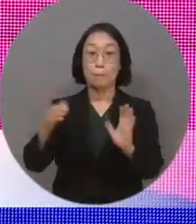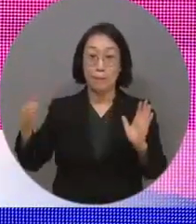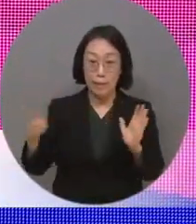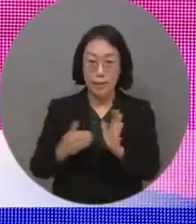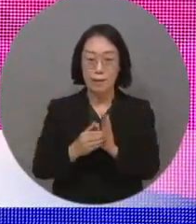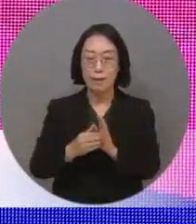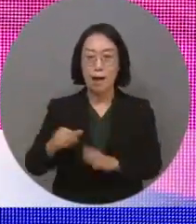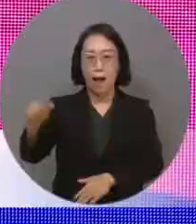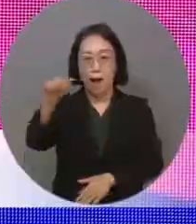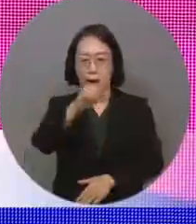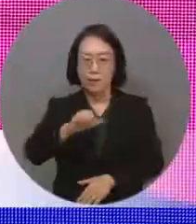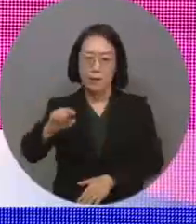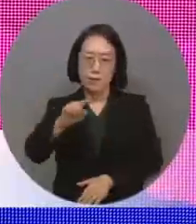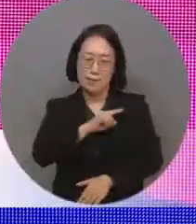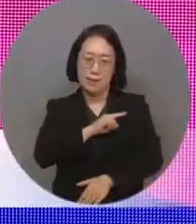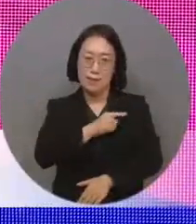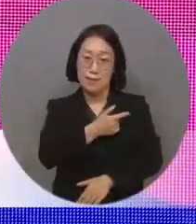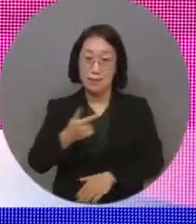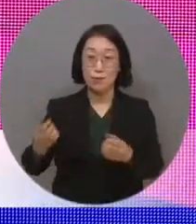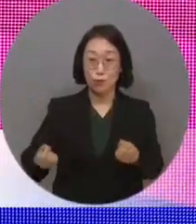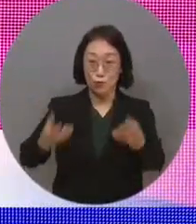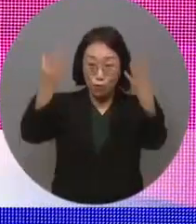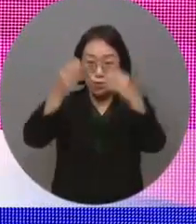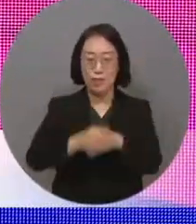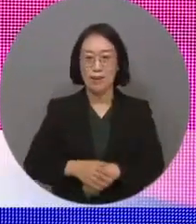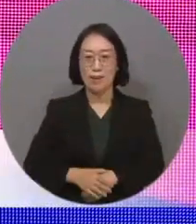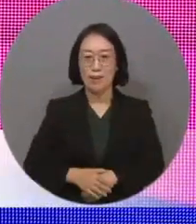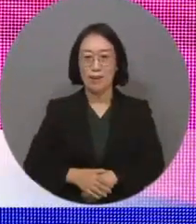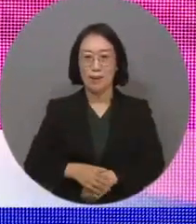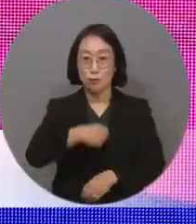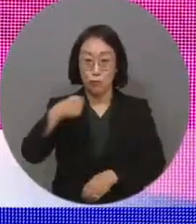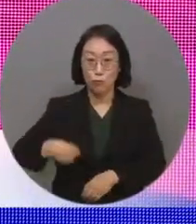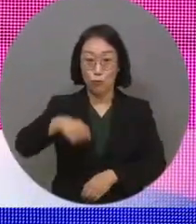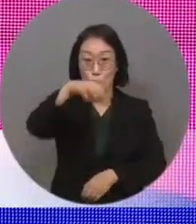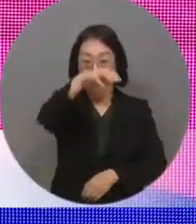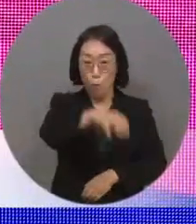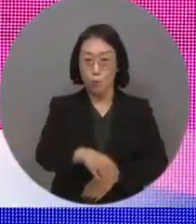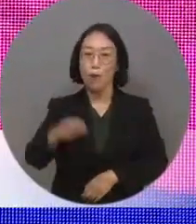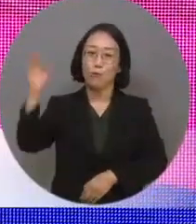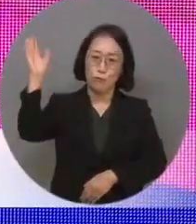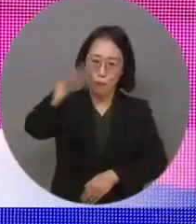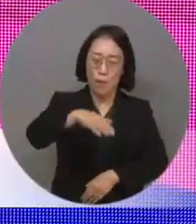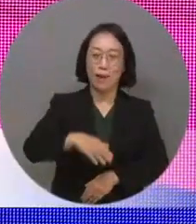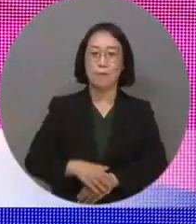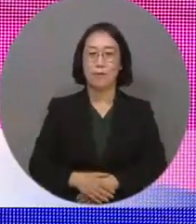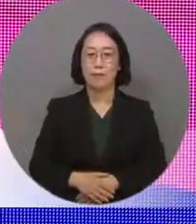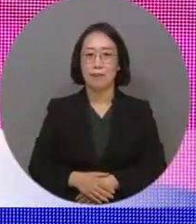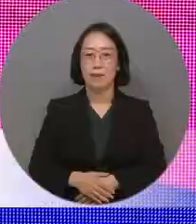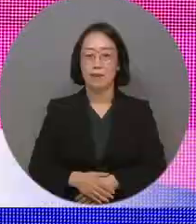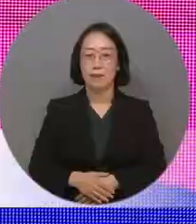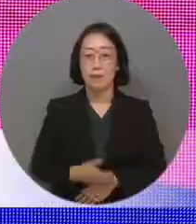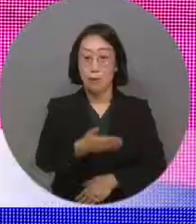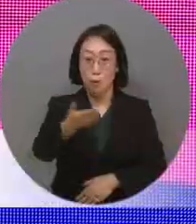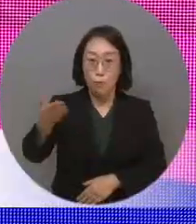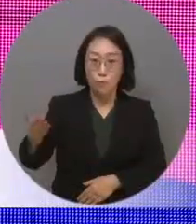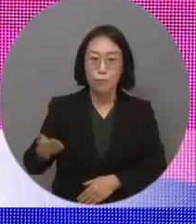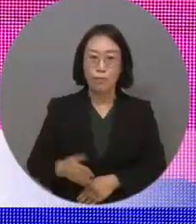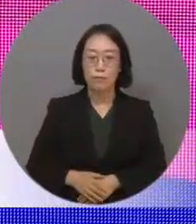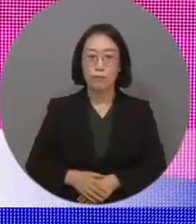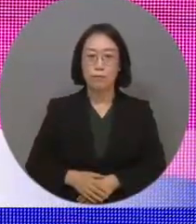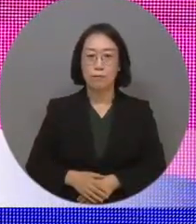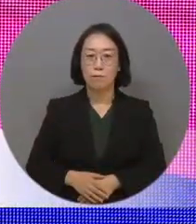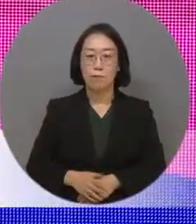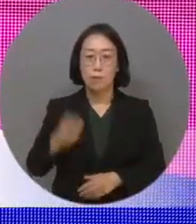아시아 최고의 스포츠 축제가 펼쳐지는 항저우로 출발하겠습니다. 선수단 전원이